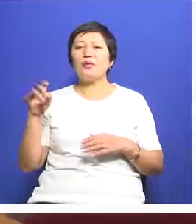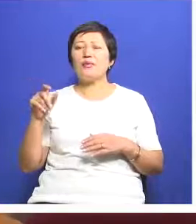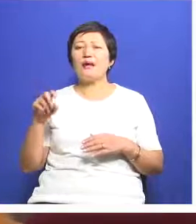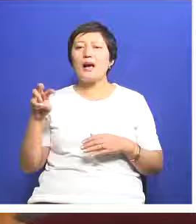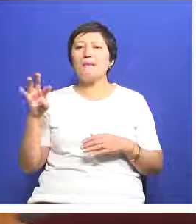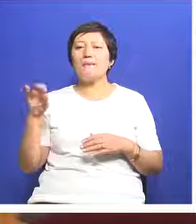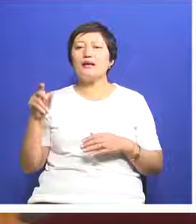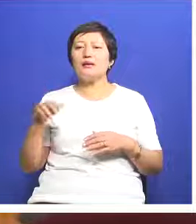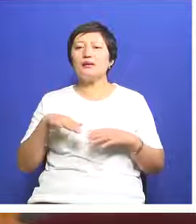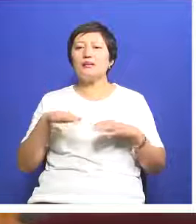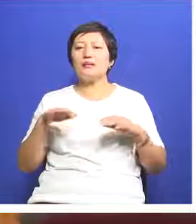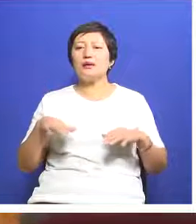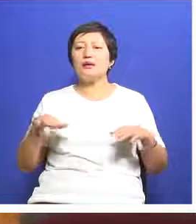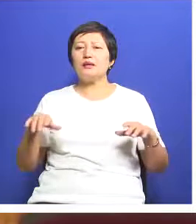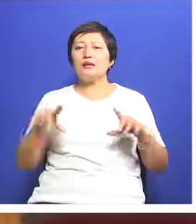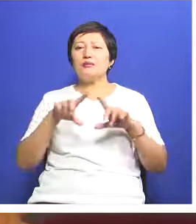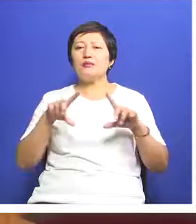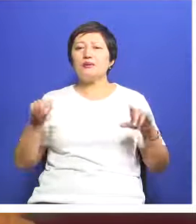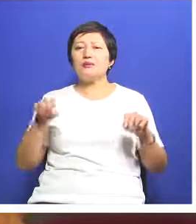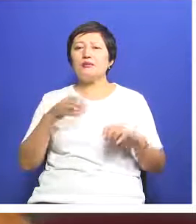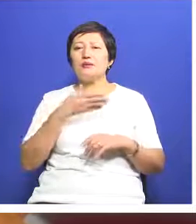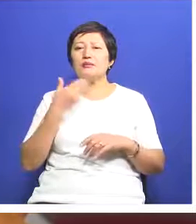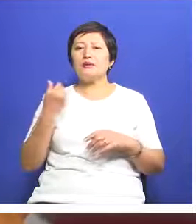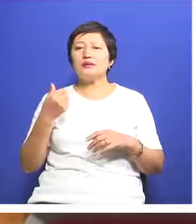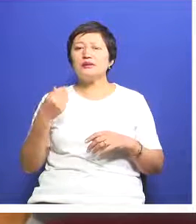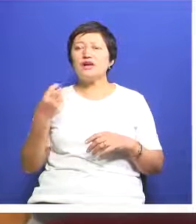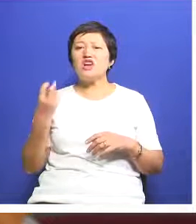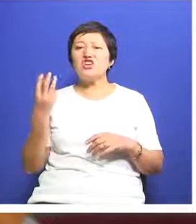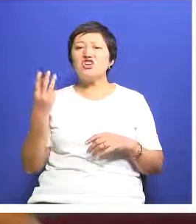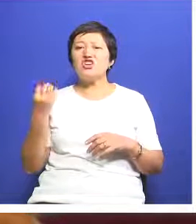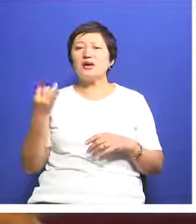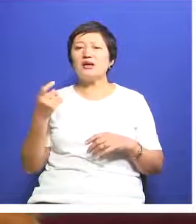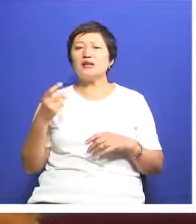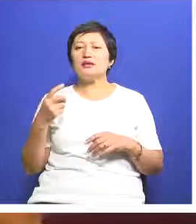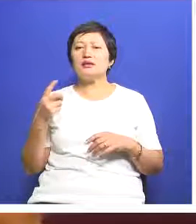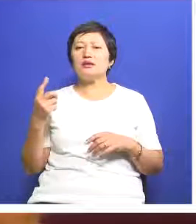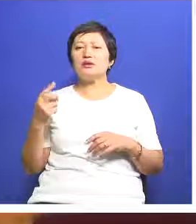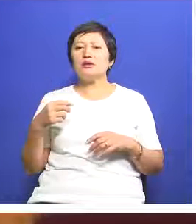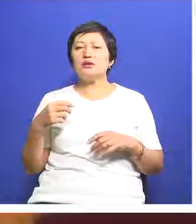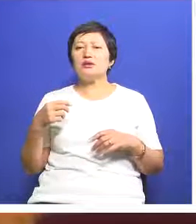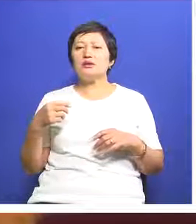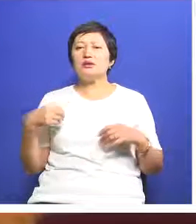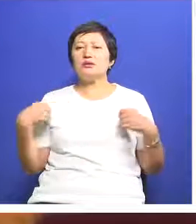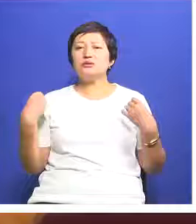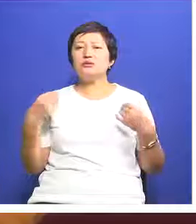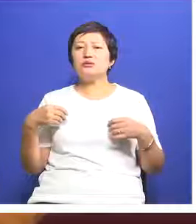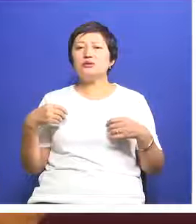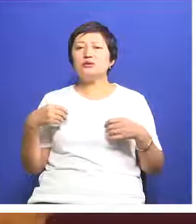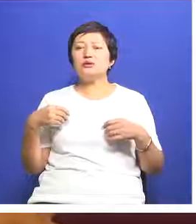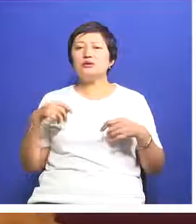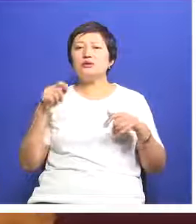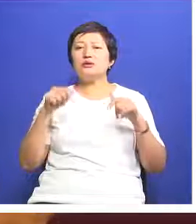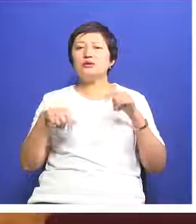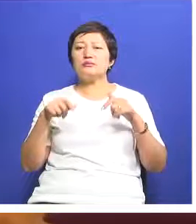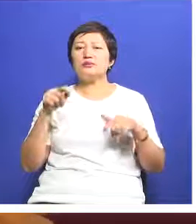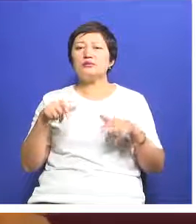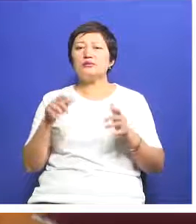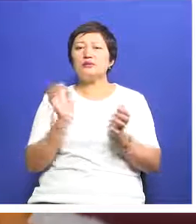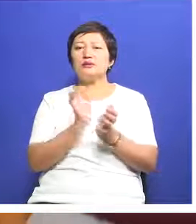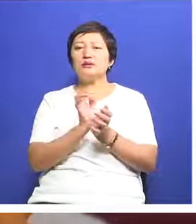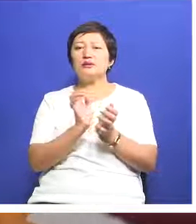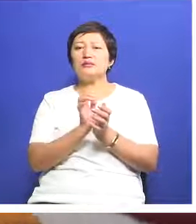maylı toprak. Balalarımız mektepke bara almaydı. Şaŋ bir de üstleri. Odan kiyin jambur jasa lay boladı